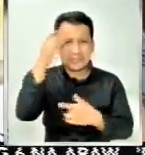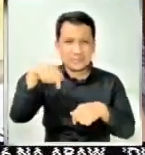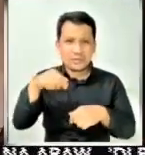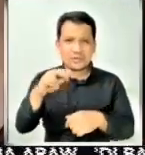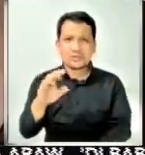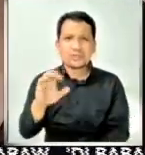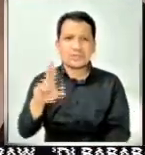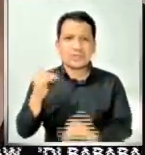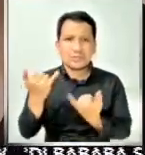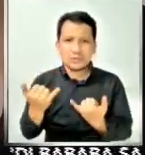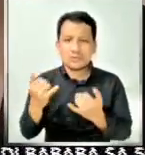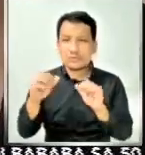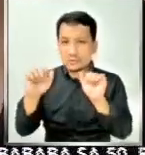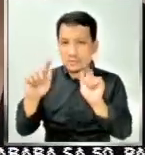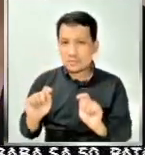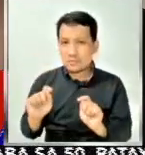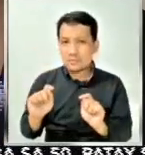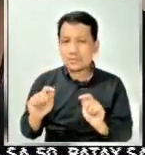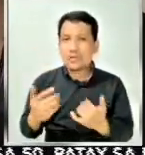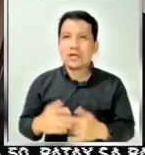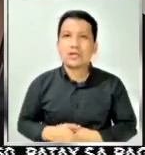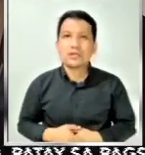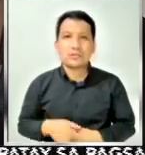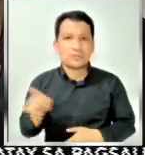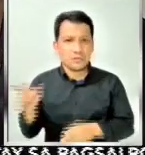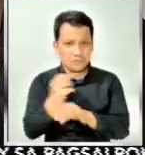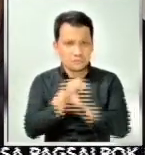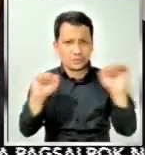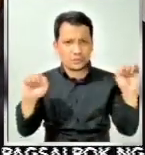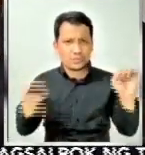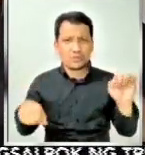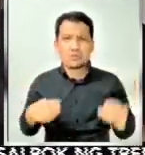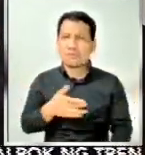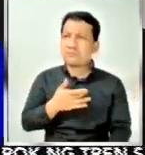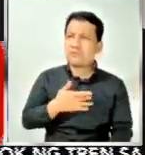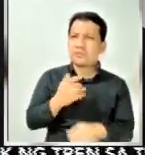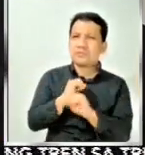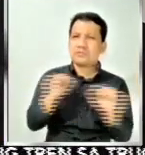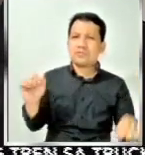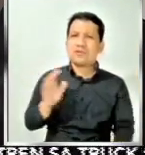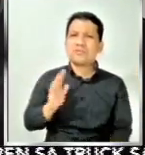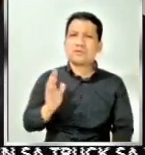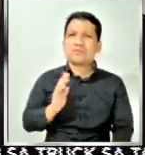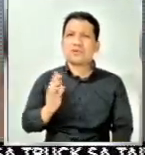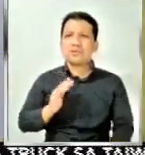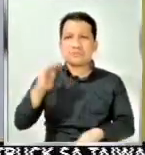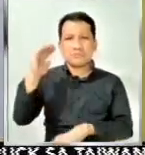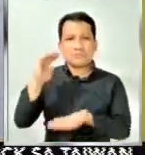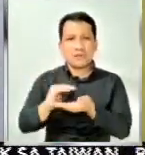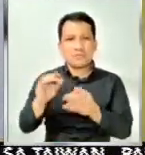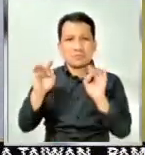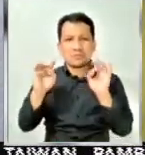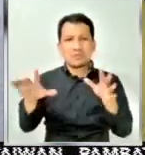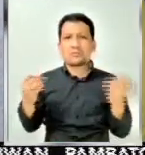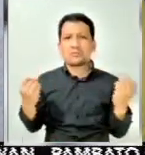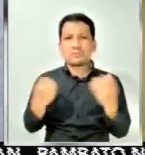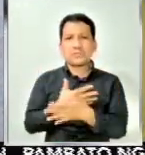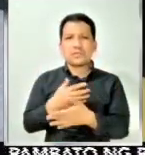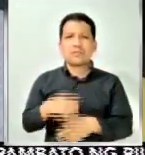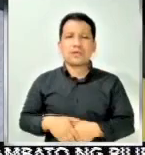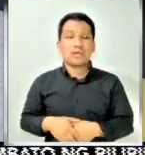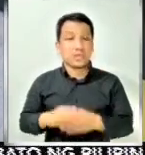Gloria. Medyo safe na, kumbaga, parang mas less na yung fear. Peace of mind, at